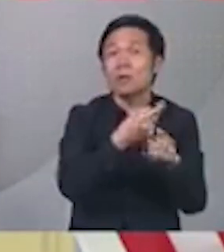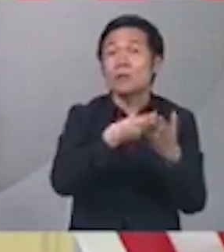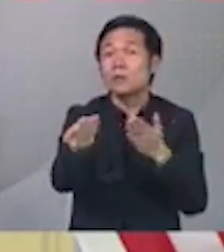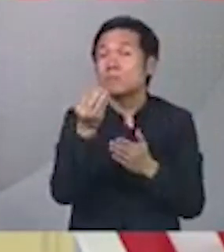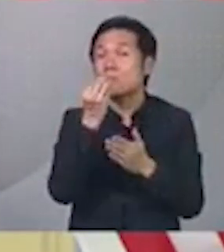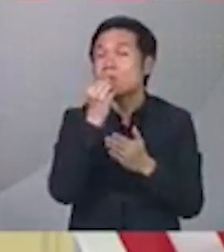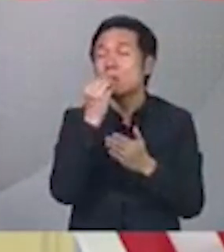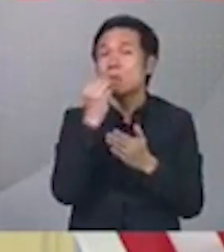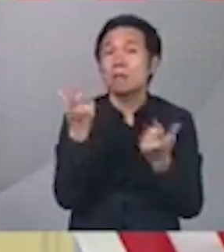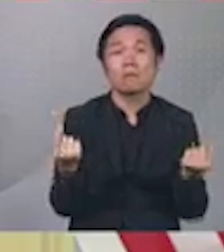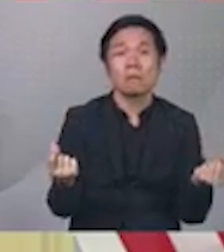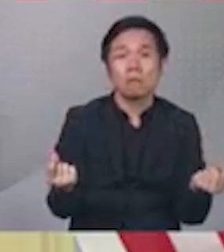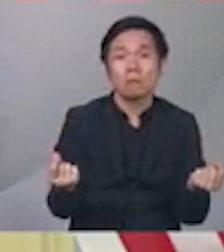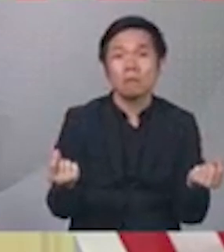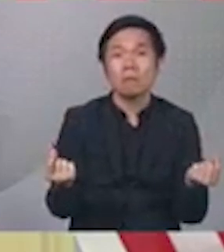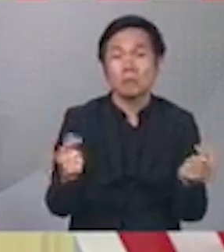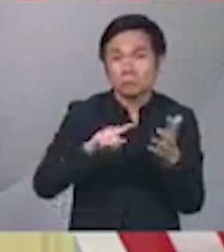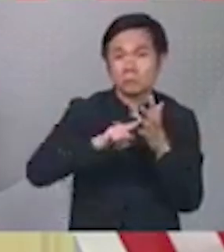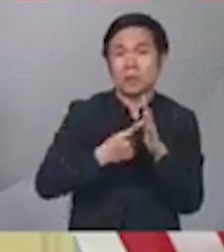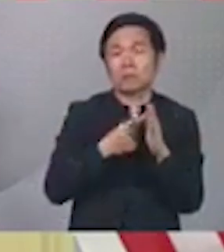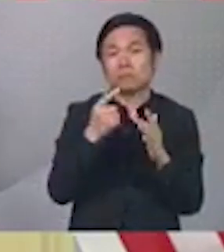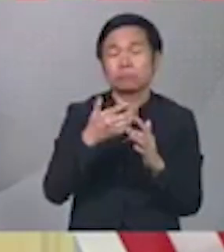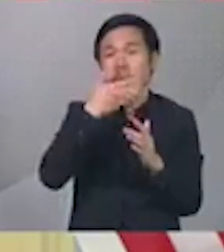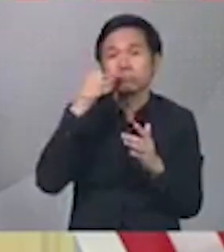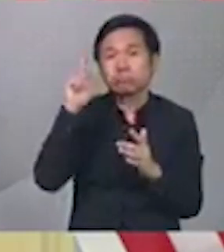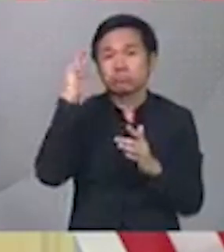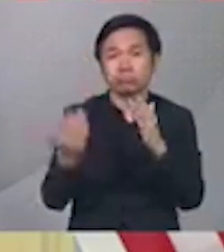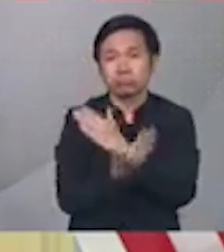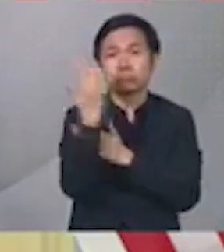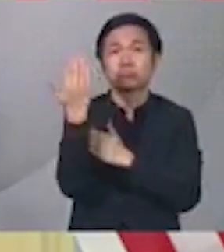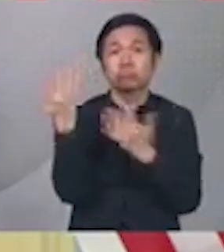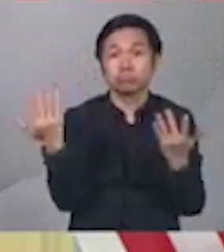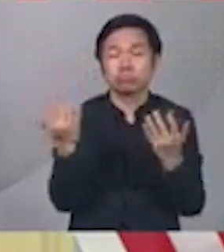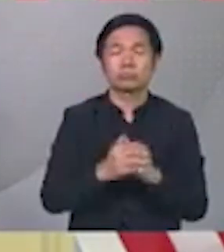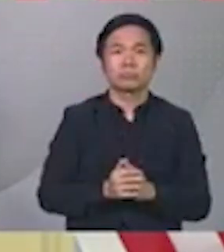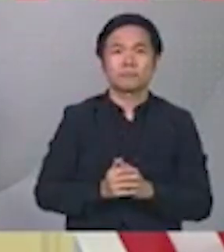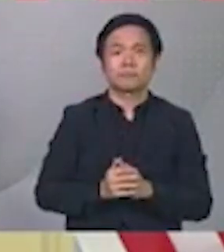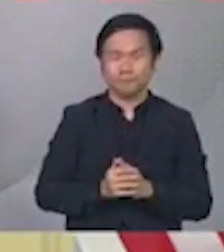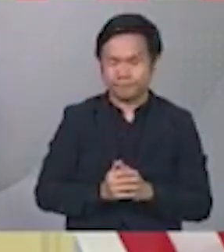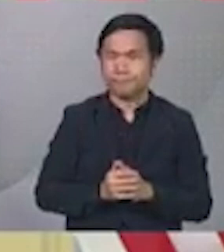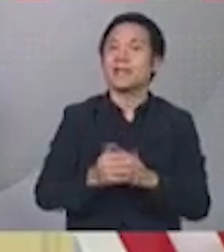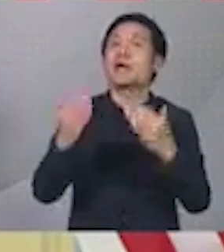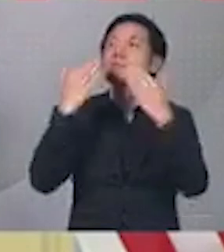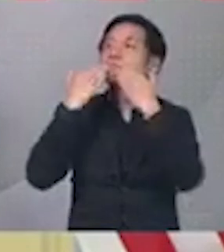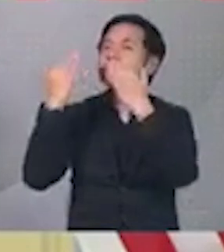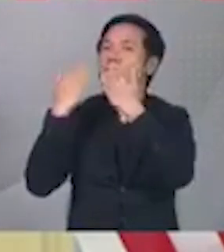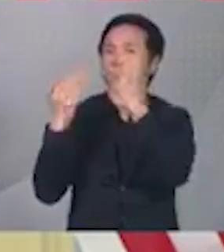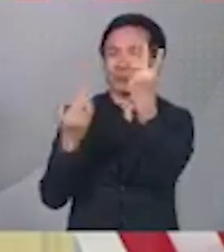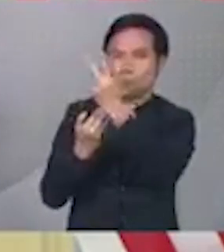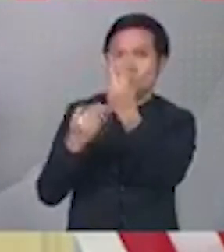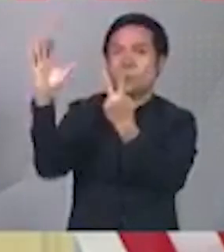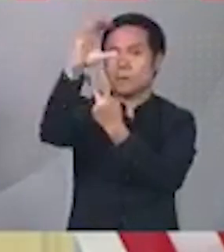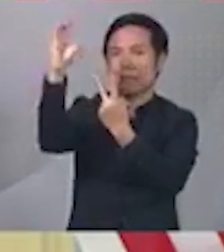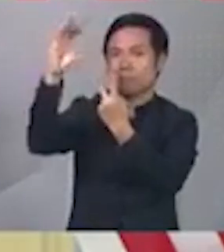membeli makanan oleh itu saya ingin merekam kan penghargaan dan terima kasih kepada dua syari'at